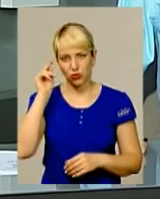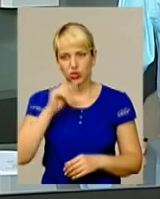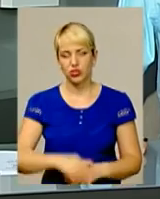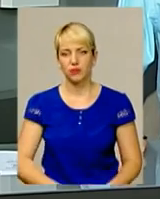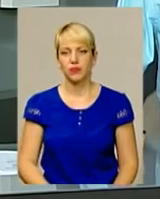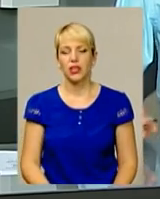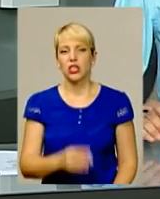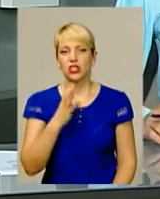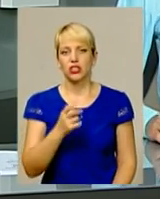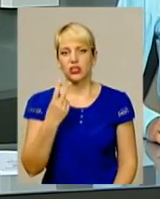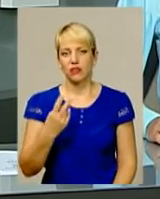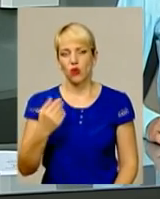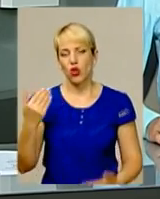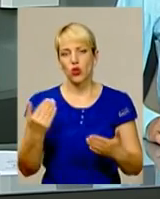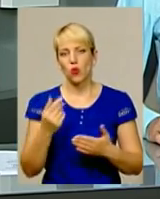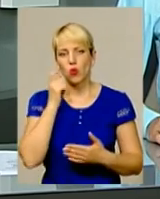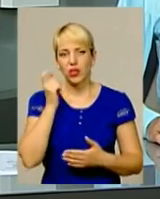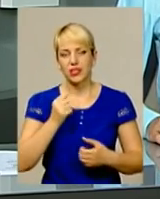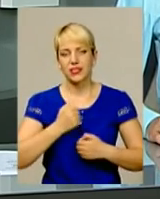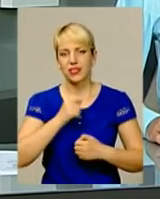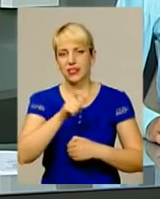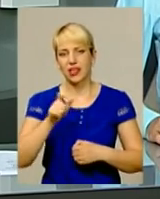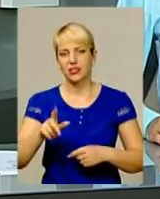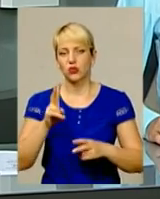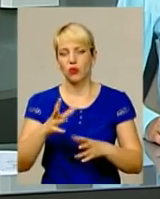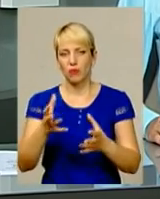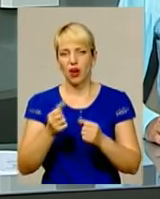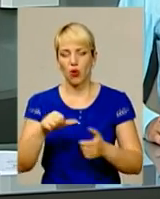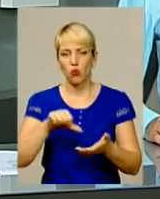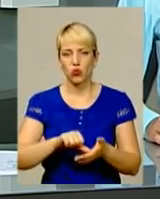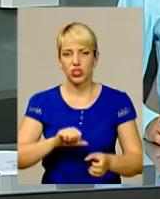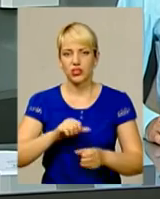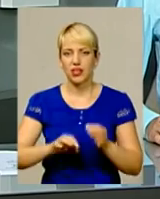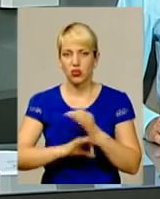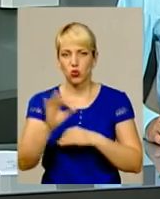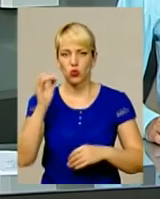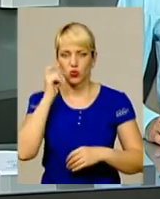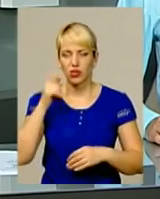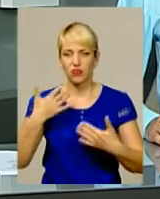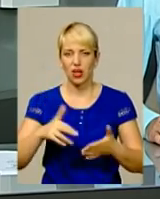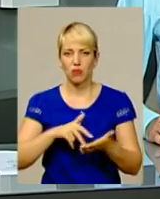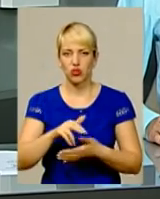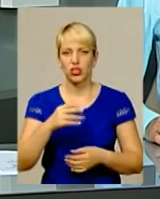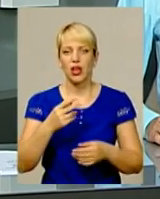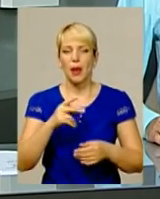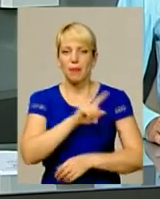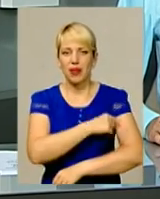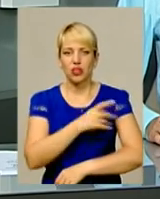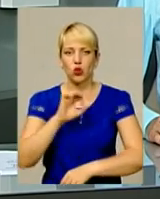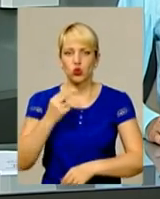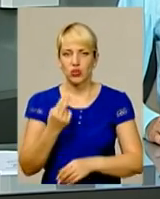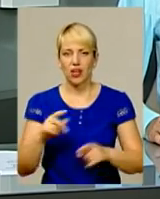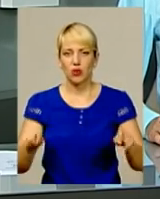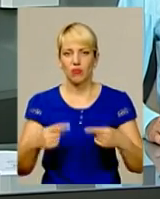вчені. 402 українських захисників, які брали участь у боях на сході країни, вже пройшли медико-соціальну реабілітацію в